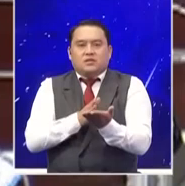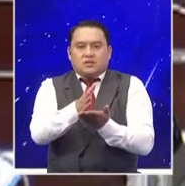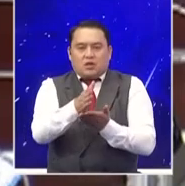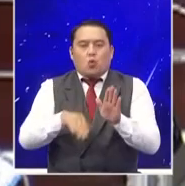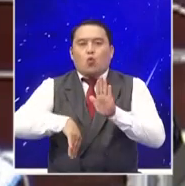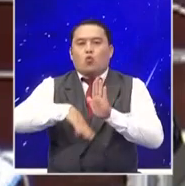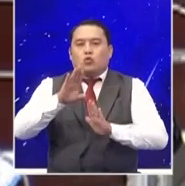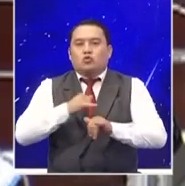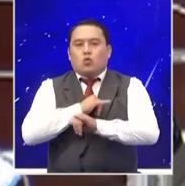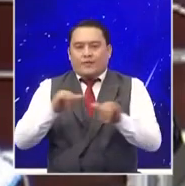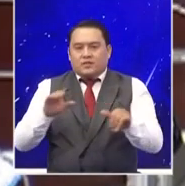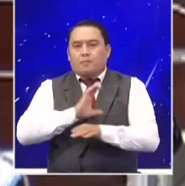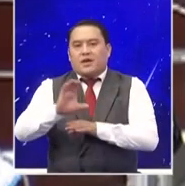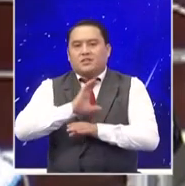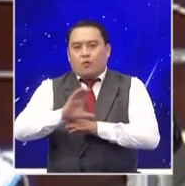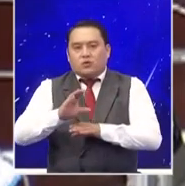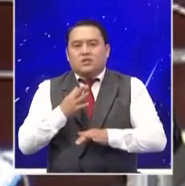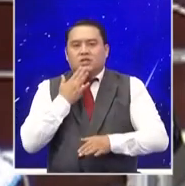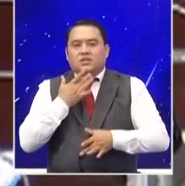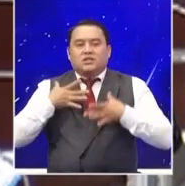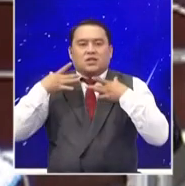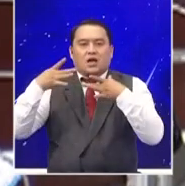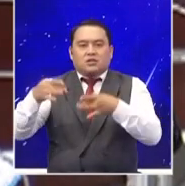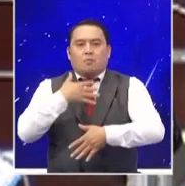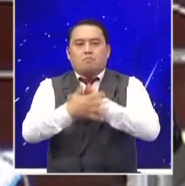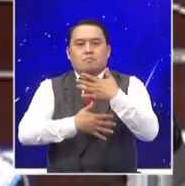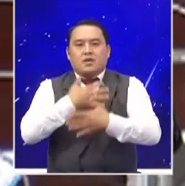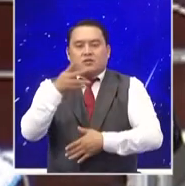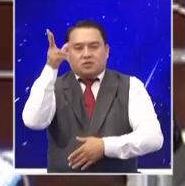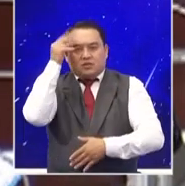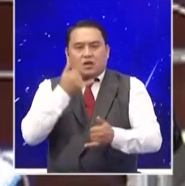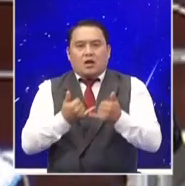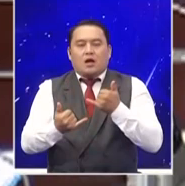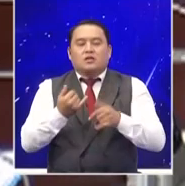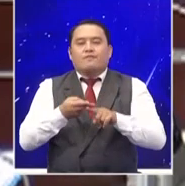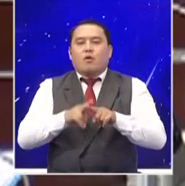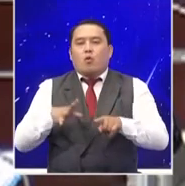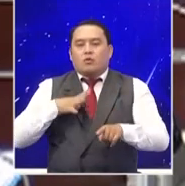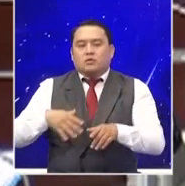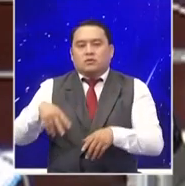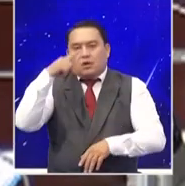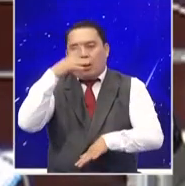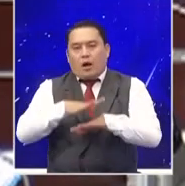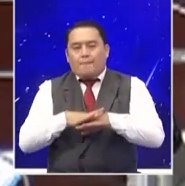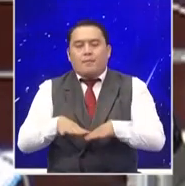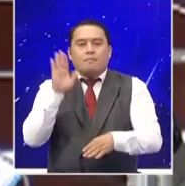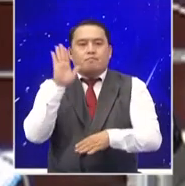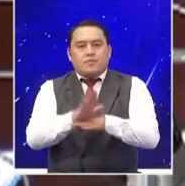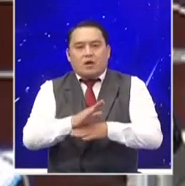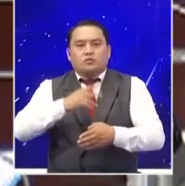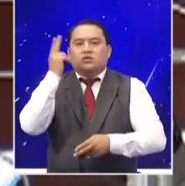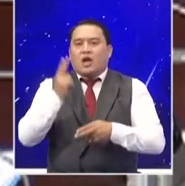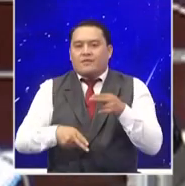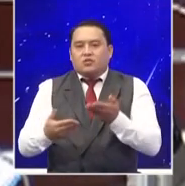значительное увеличение производства и экспорт продуктов переработки зерна. Акиматам и Министерству сельского хозяйства поручают